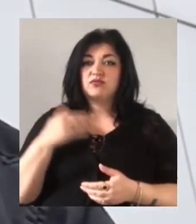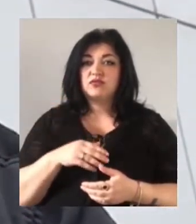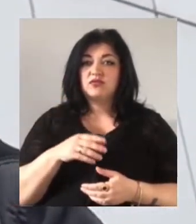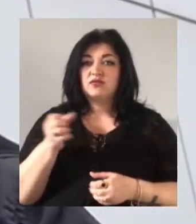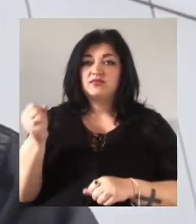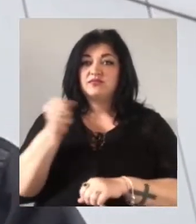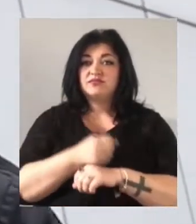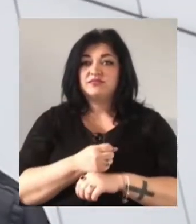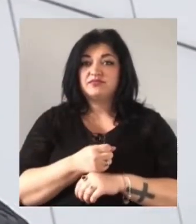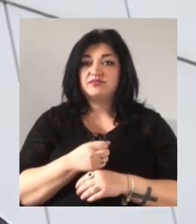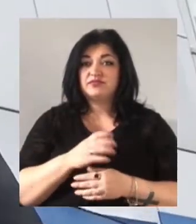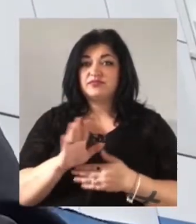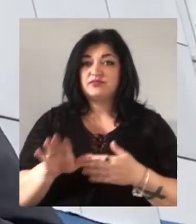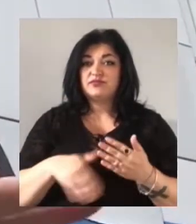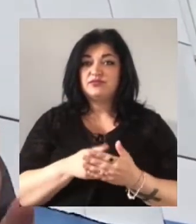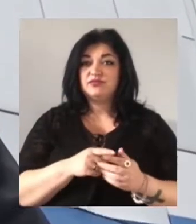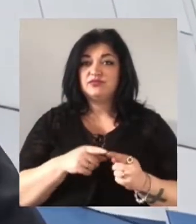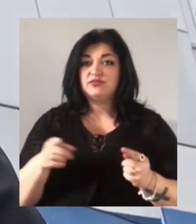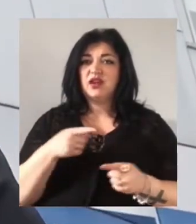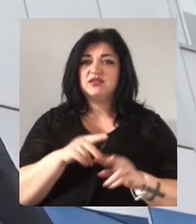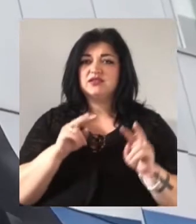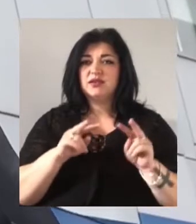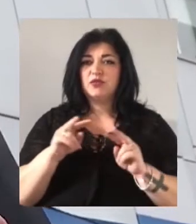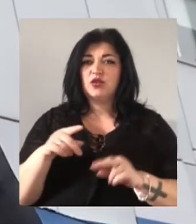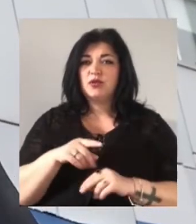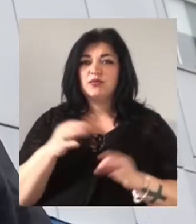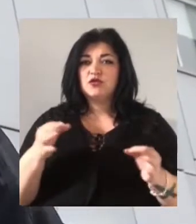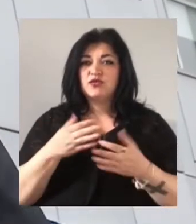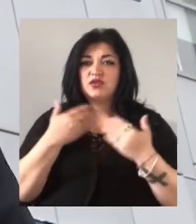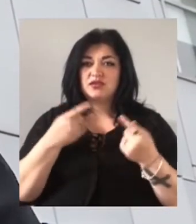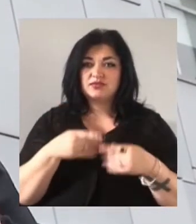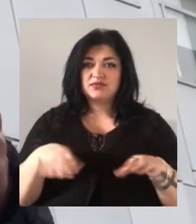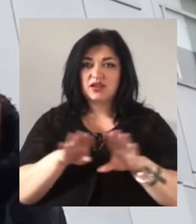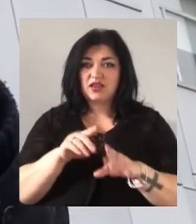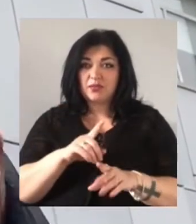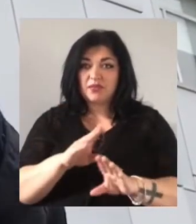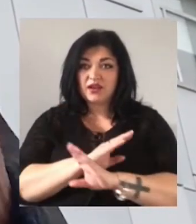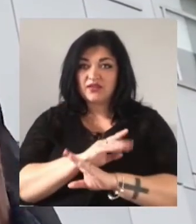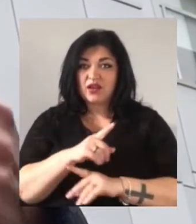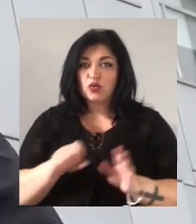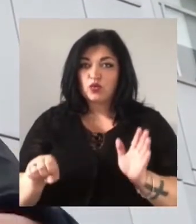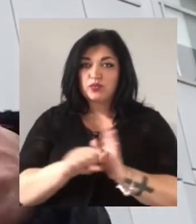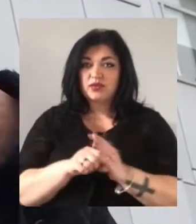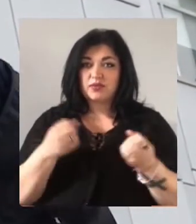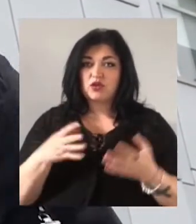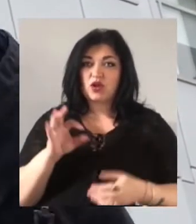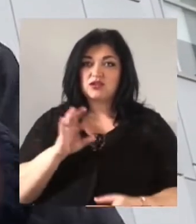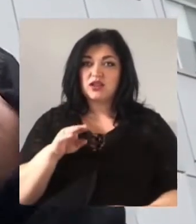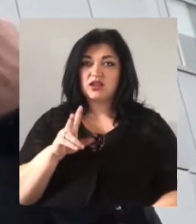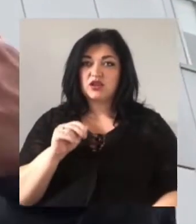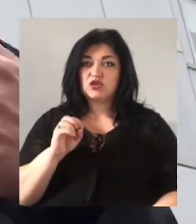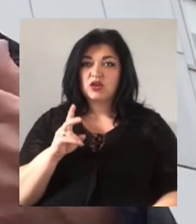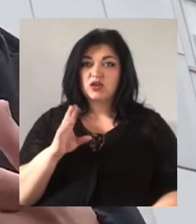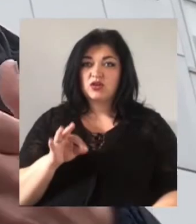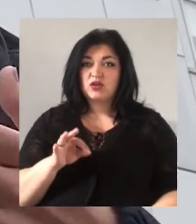піти внутрі, да, вони її підмітають регулярно, але там нічого немає, там розруха. Вона мертва, вона вбита просто. Олександр Ткаченко